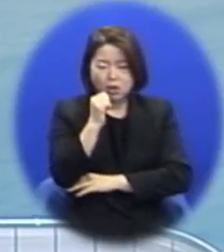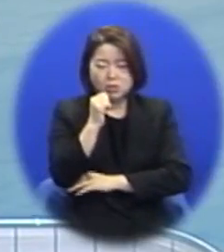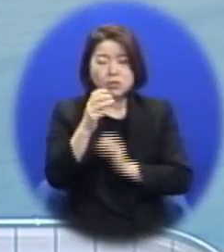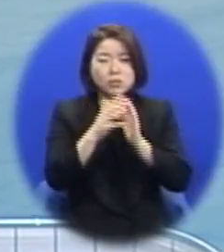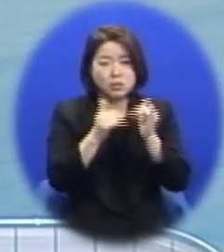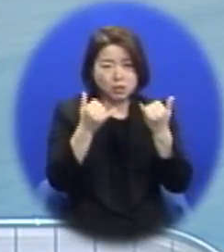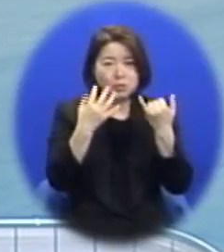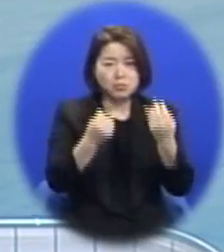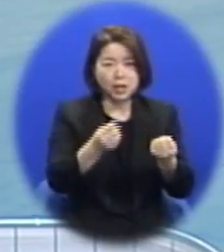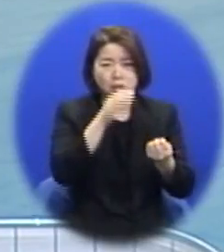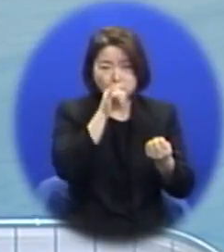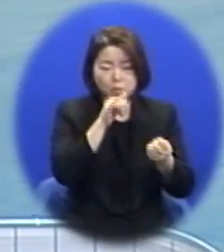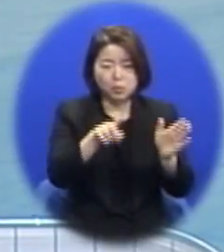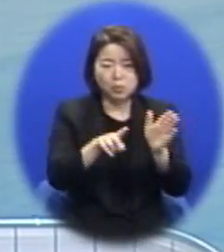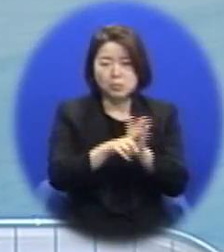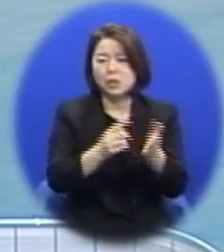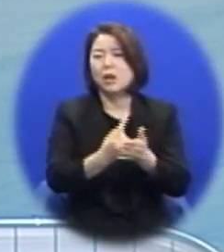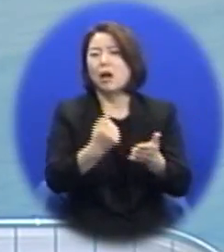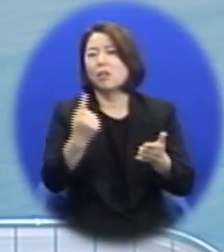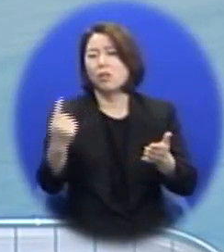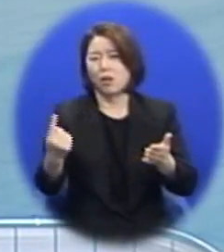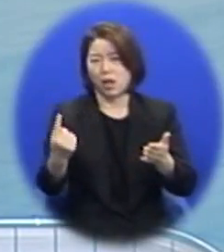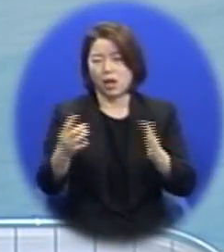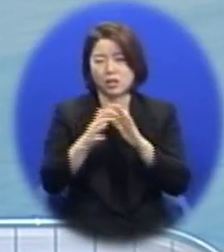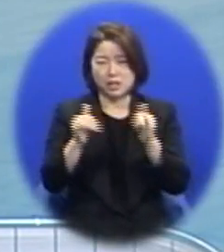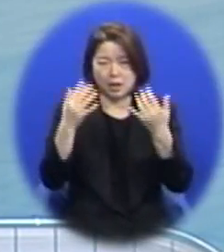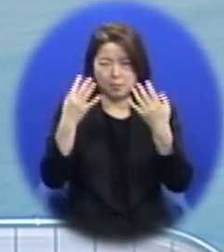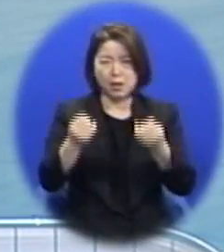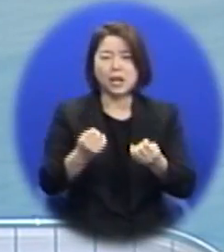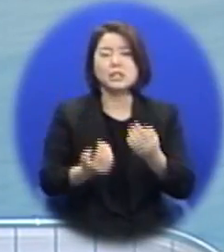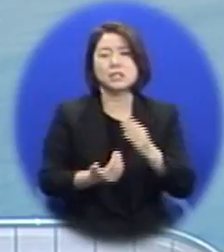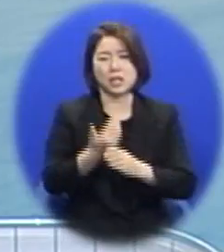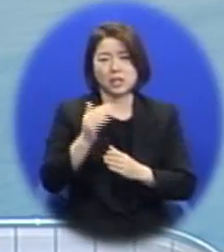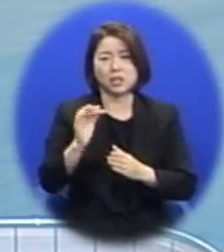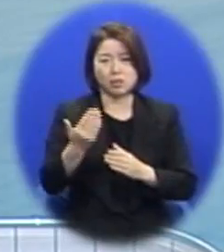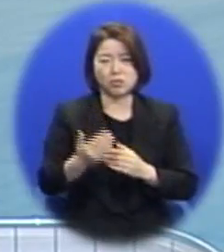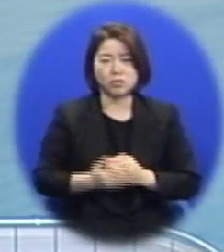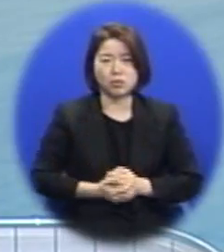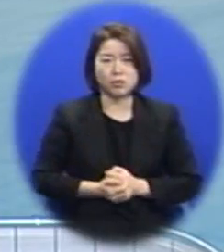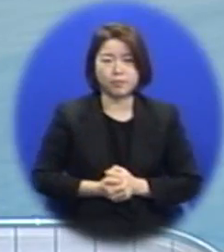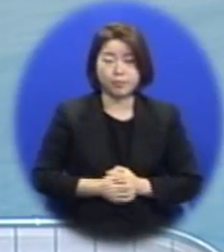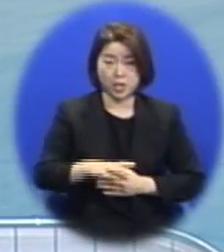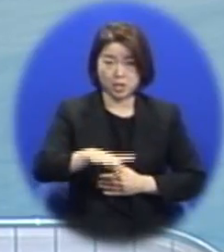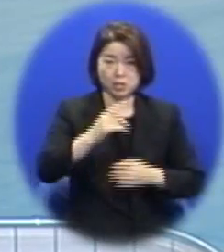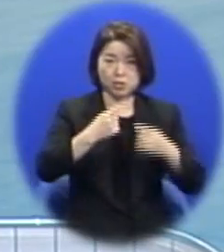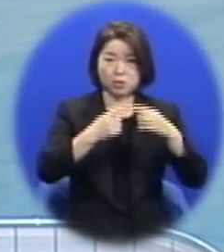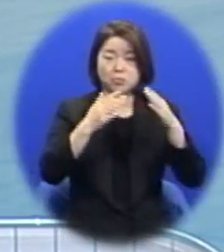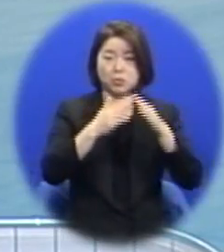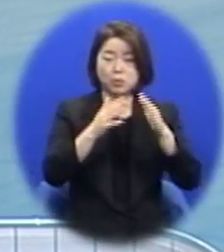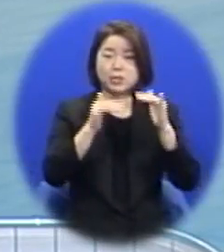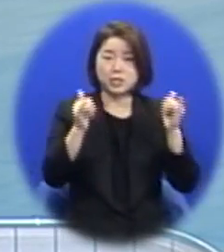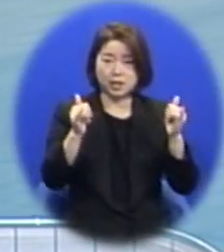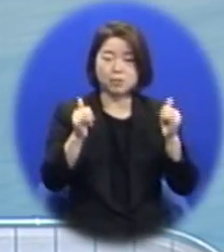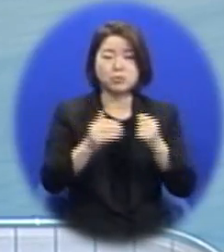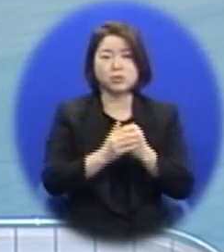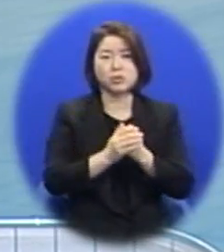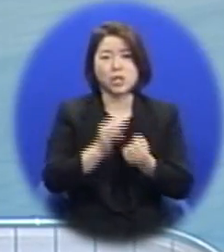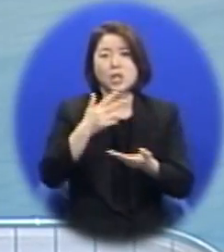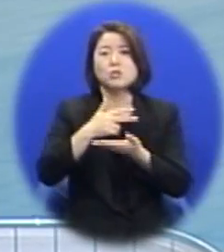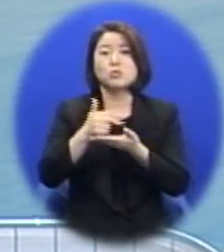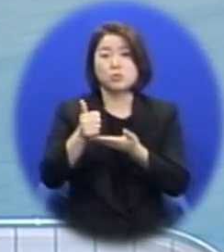떠나는 그런 교인들이 생기기 시작을 했습니다. 초대교회 교인들은